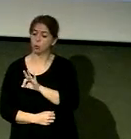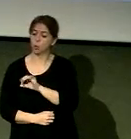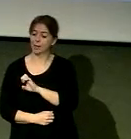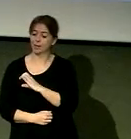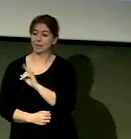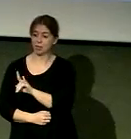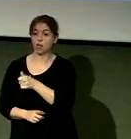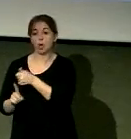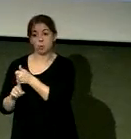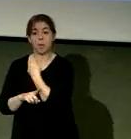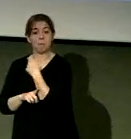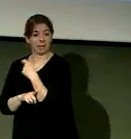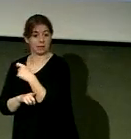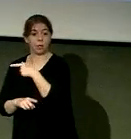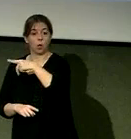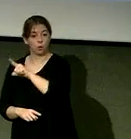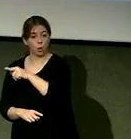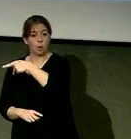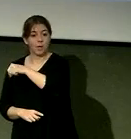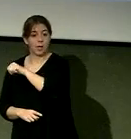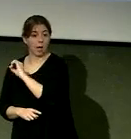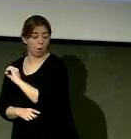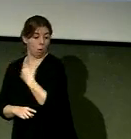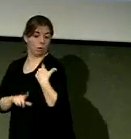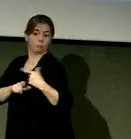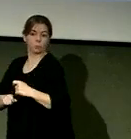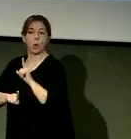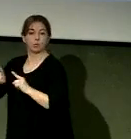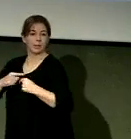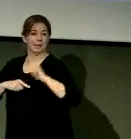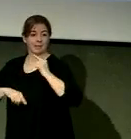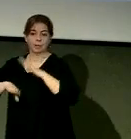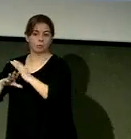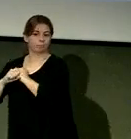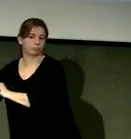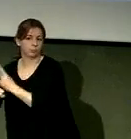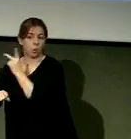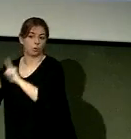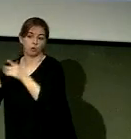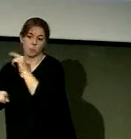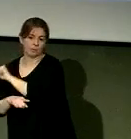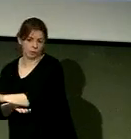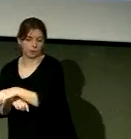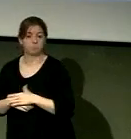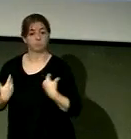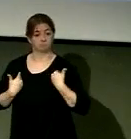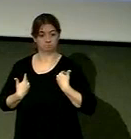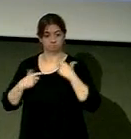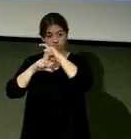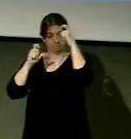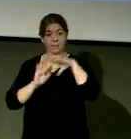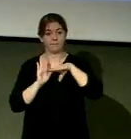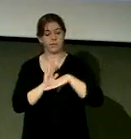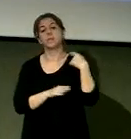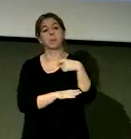juillet dernier, qui avait un engagement pris de longue date. En tant que vice-présidente de 2PAO, je vous remercie d'être présent à